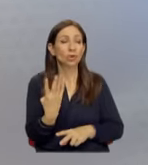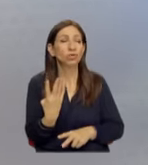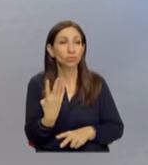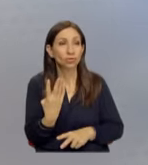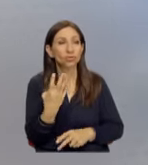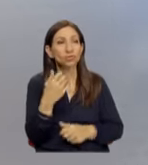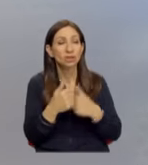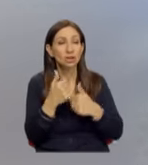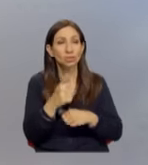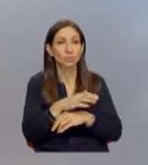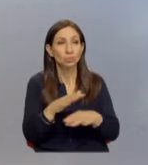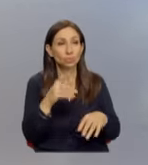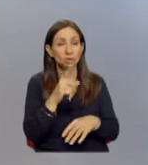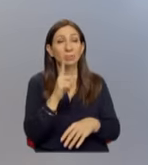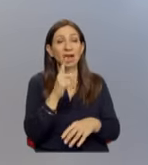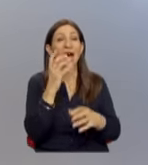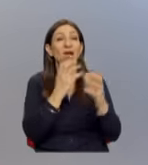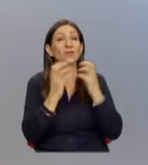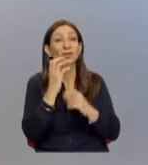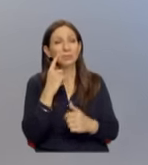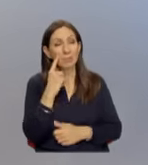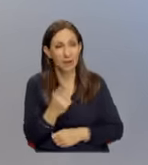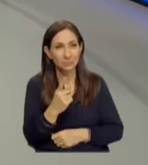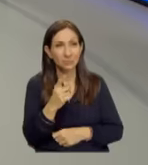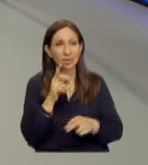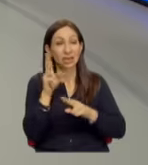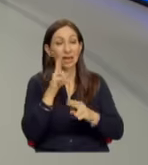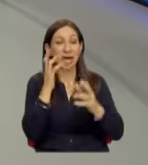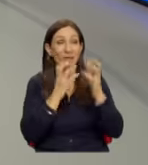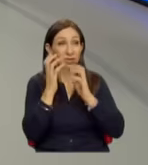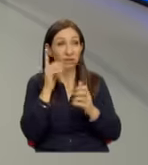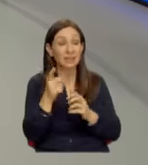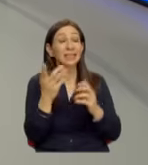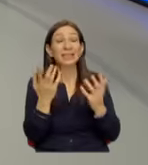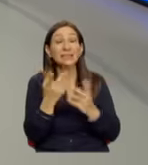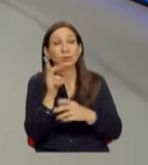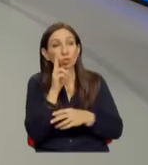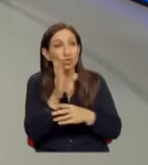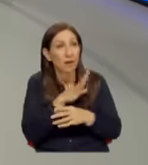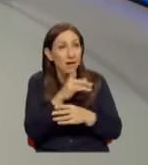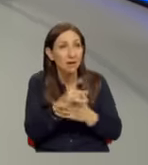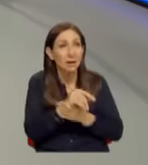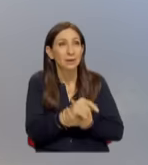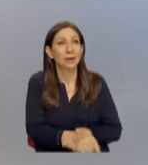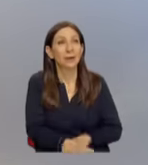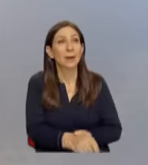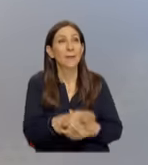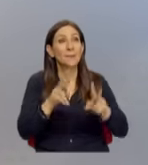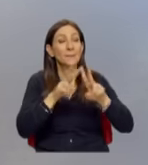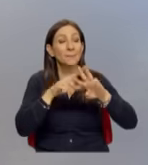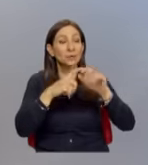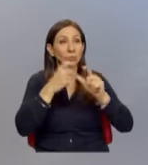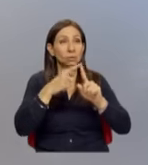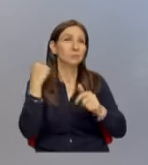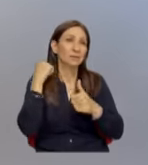%38,94. Yarış bu şekilde tamamlandı. Bir de Ayvacık'a bakalım. Çanakkale Ayvacık'ta nasıl bir sonuç var? Mesut Bayram